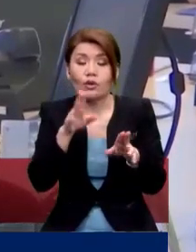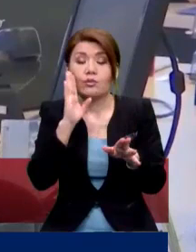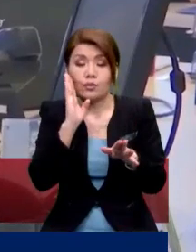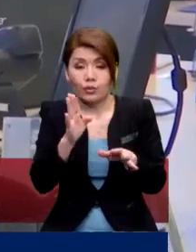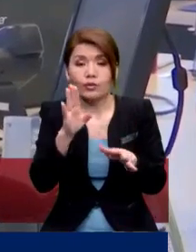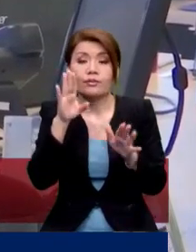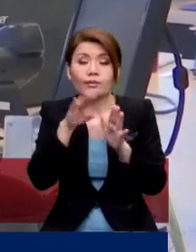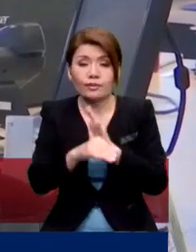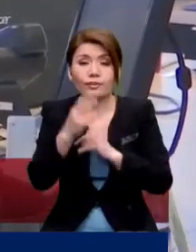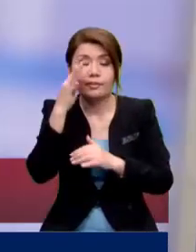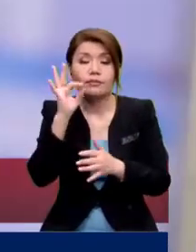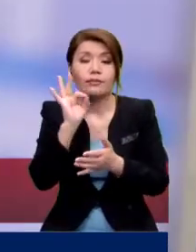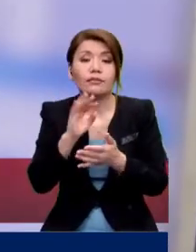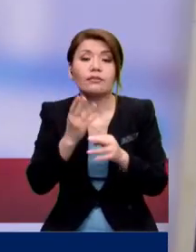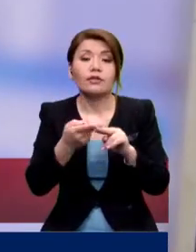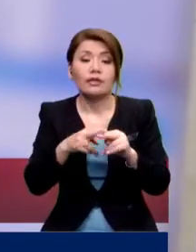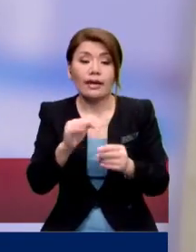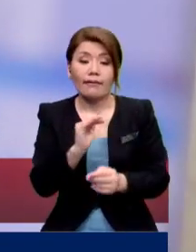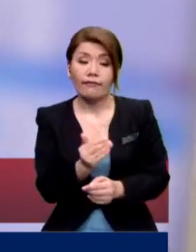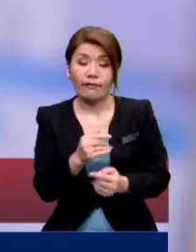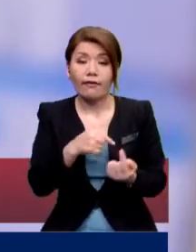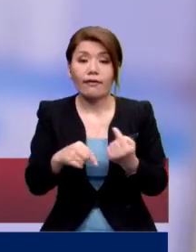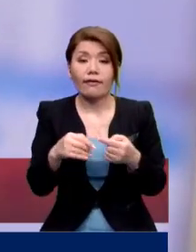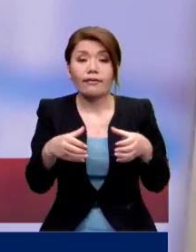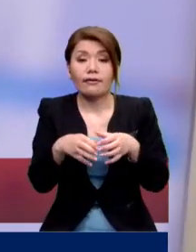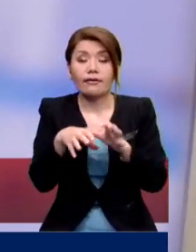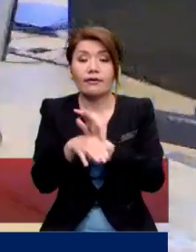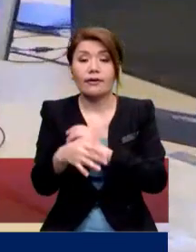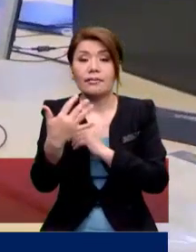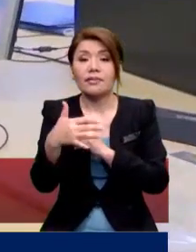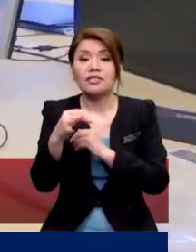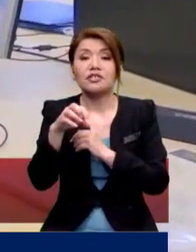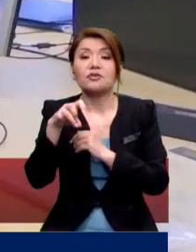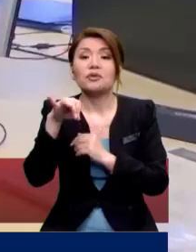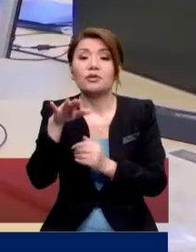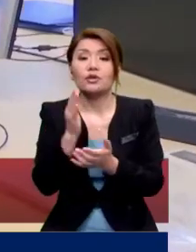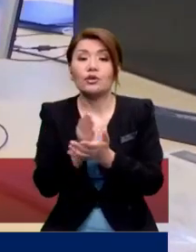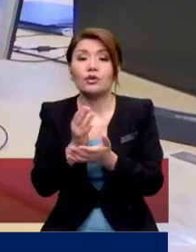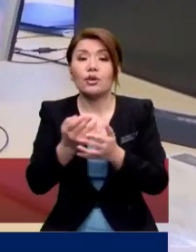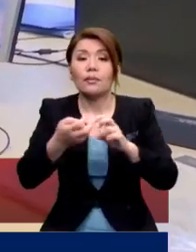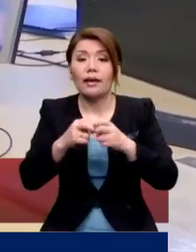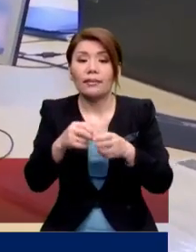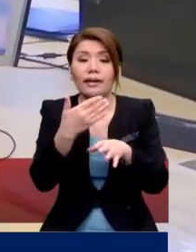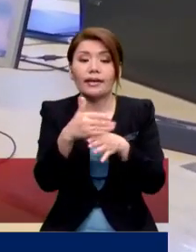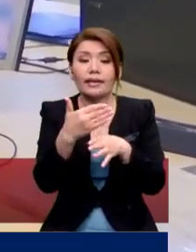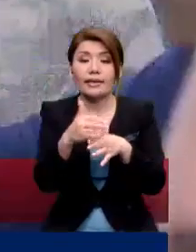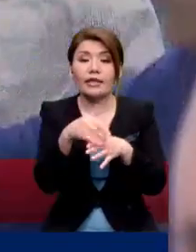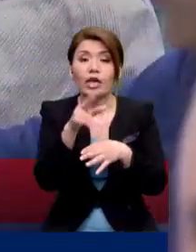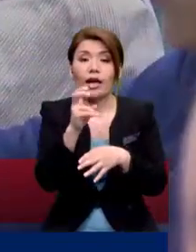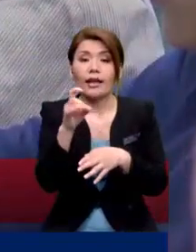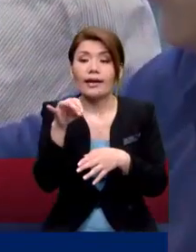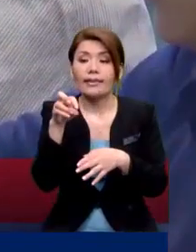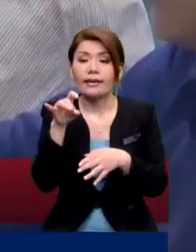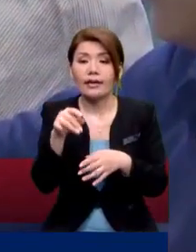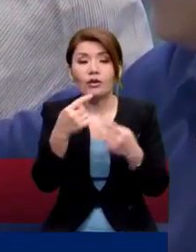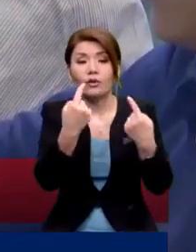сендірді. Одан қалды жеке кәсіпкерлер мен қарызы 50 миллион теңгеден аспайтын заңды тұлғалардың проблемалық кредиттерін коллекторлық